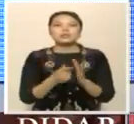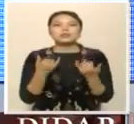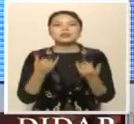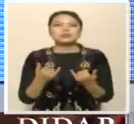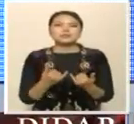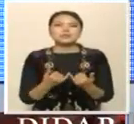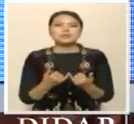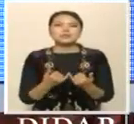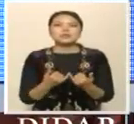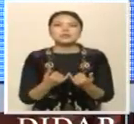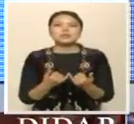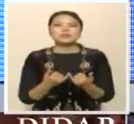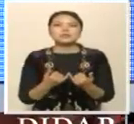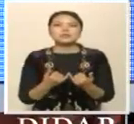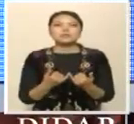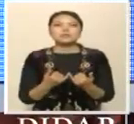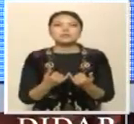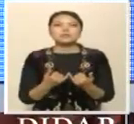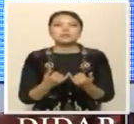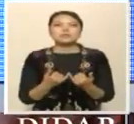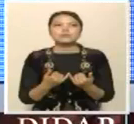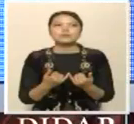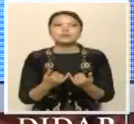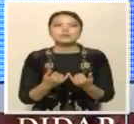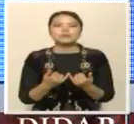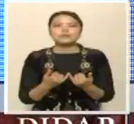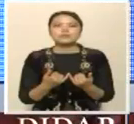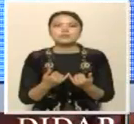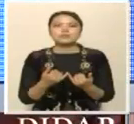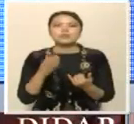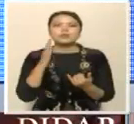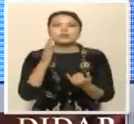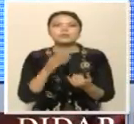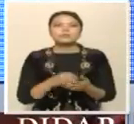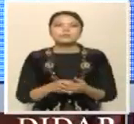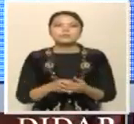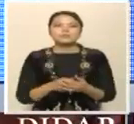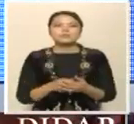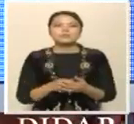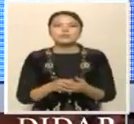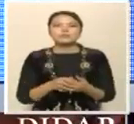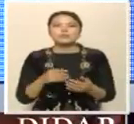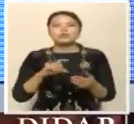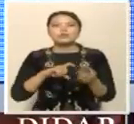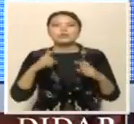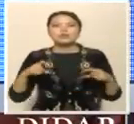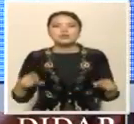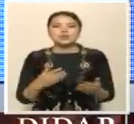беру ұйымдары күнтізбелік жылғы 15-ші маусымға дейін дербес белгілейтін емтихандар